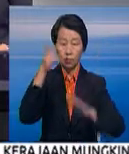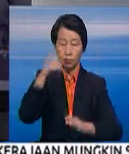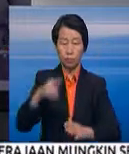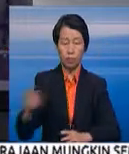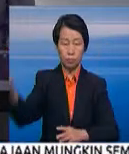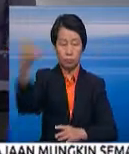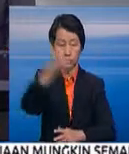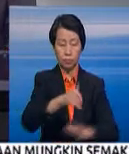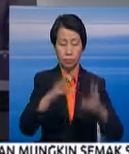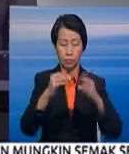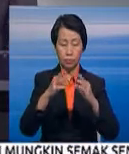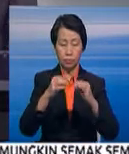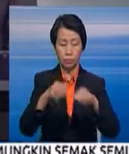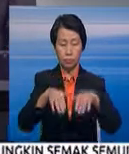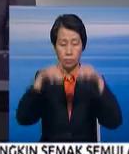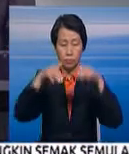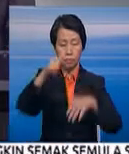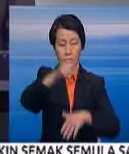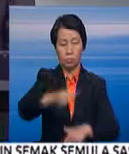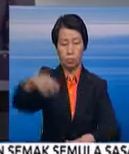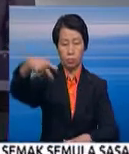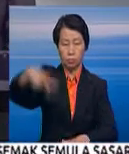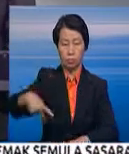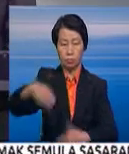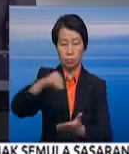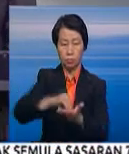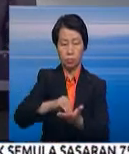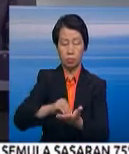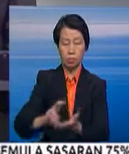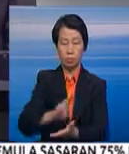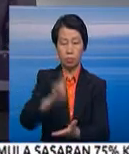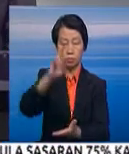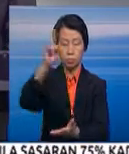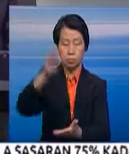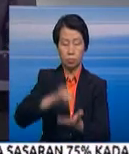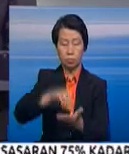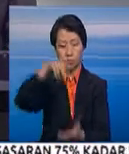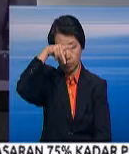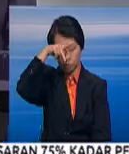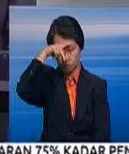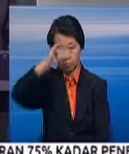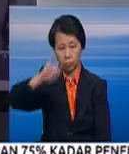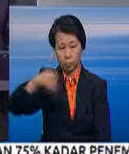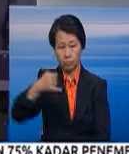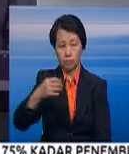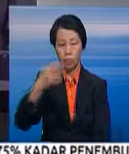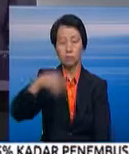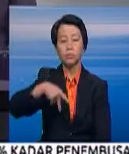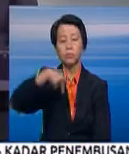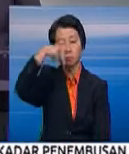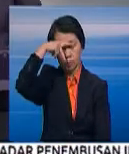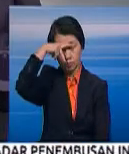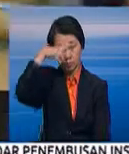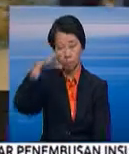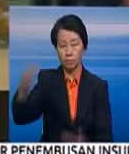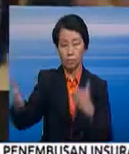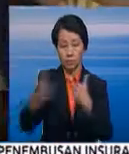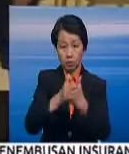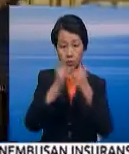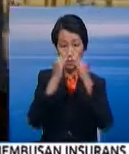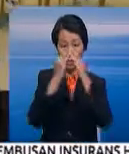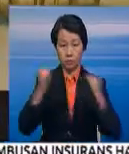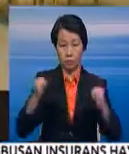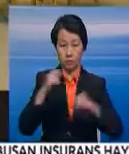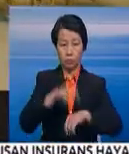menghadiri persidangan serantau Asia Pasifik di Universiti Harriet Ward, Putrajaya. Putera Edward dan delegasinya tiba di Istana Negara